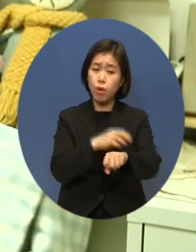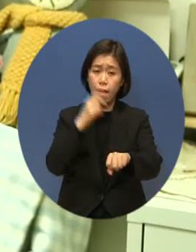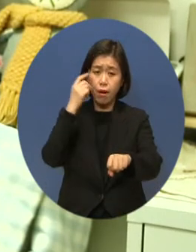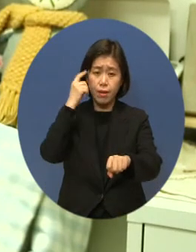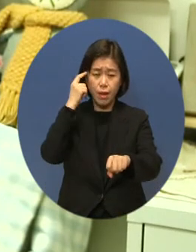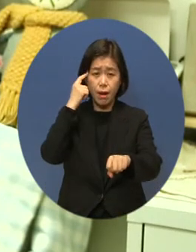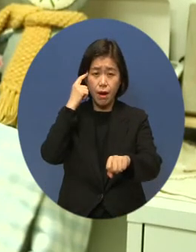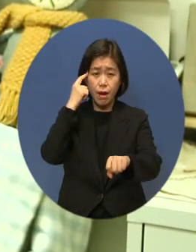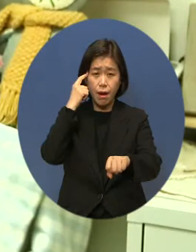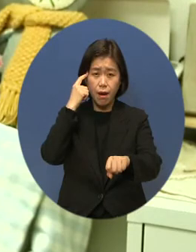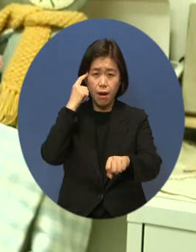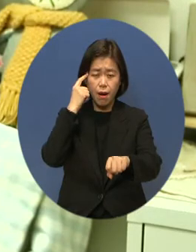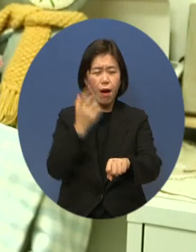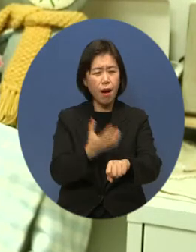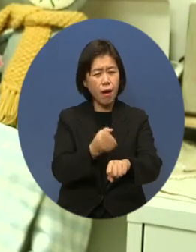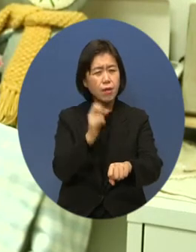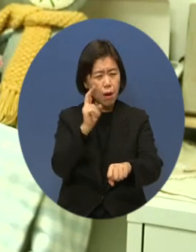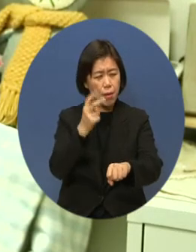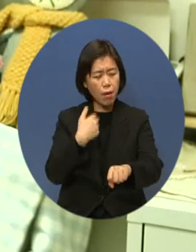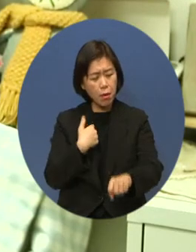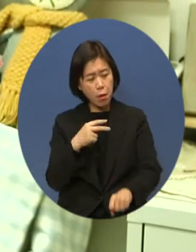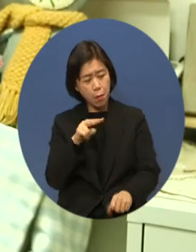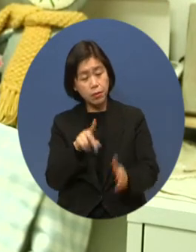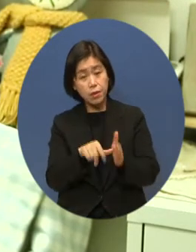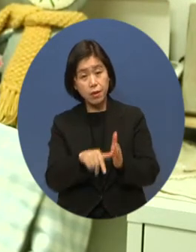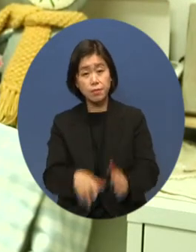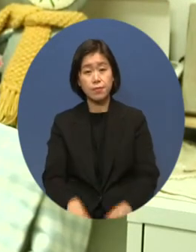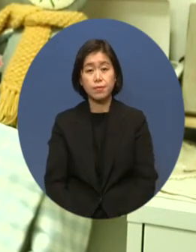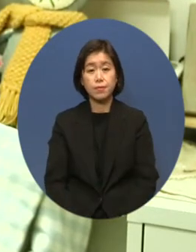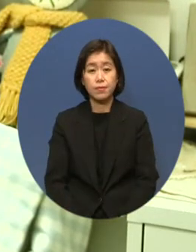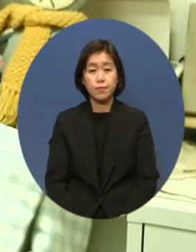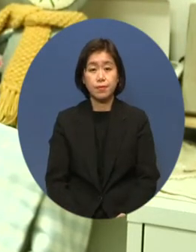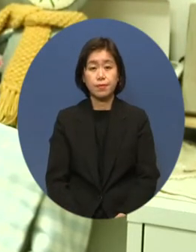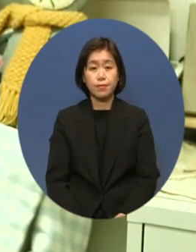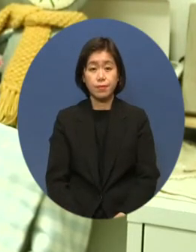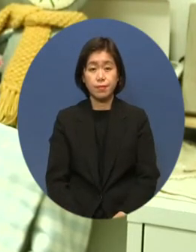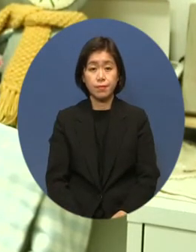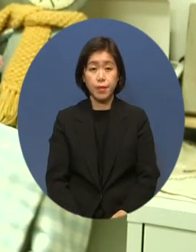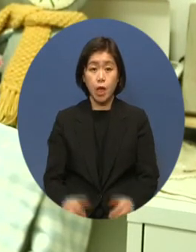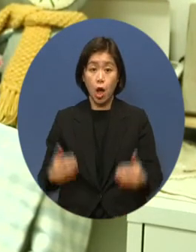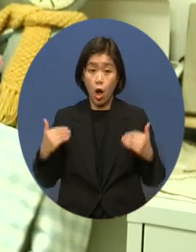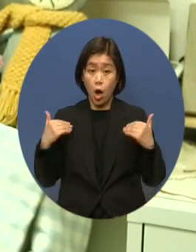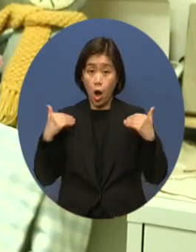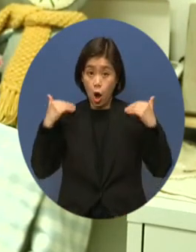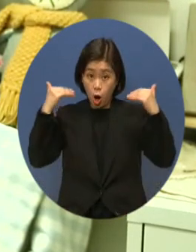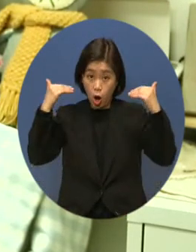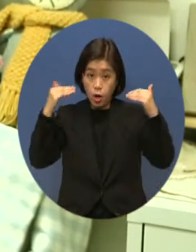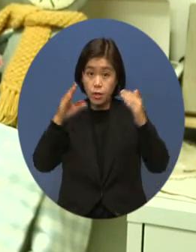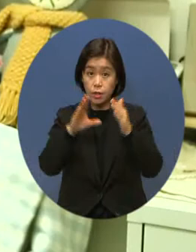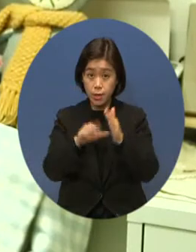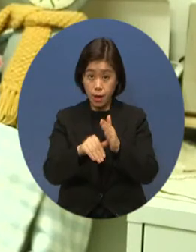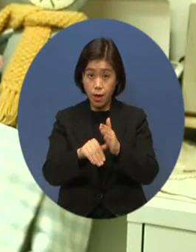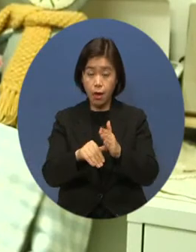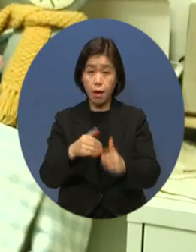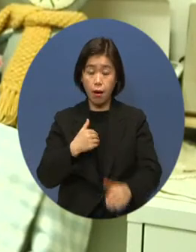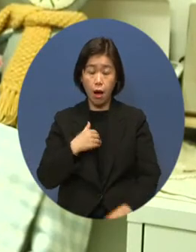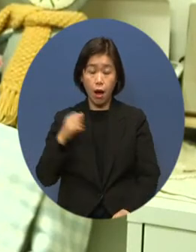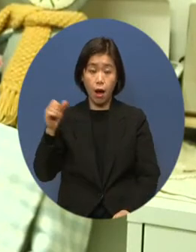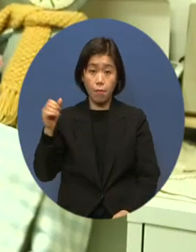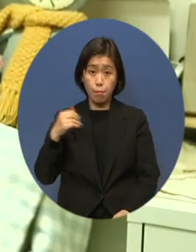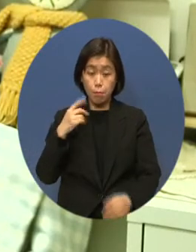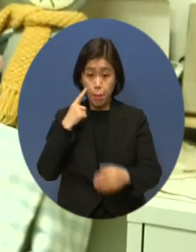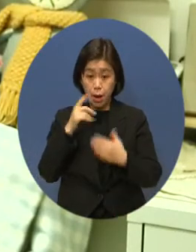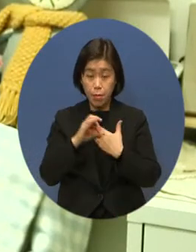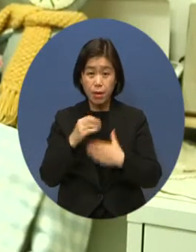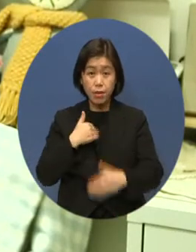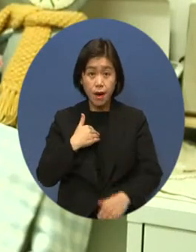인 걸로 저는 이제 보여지더라고요. 그러니까 어른이 됐을 때 제가 다 알고 성인이 됐을 때는 이제